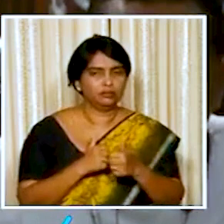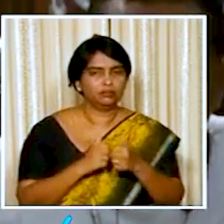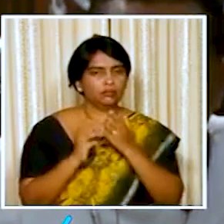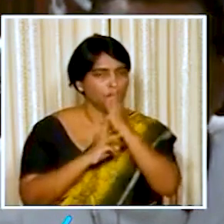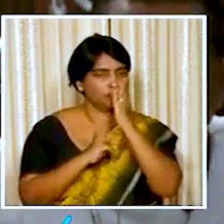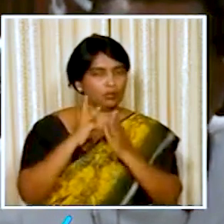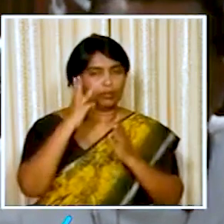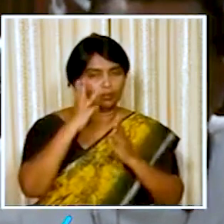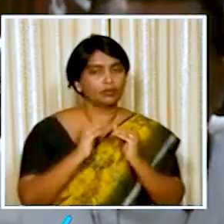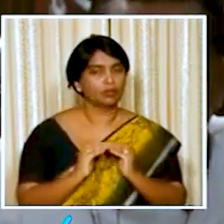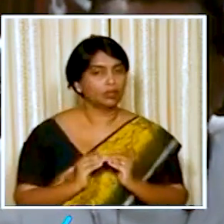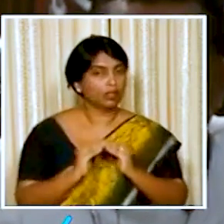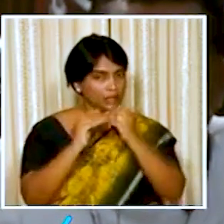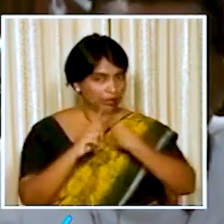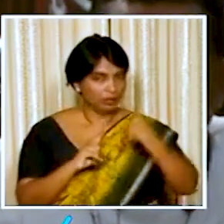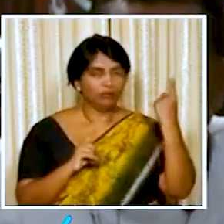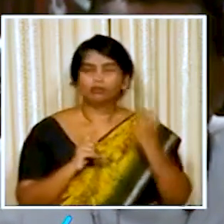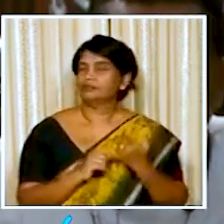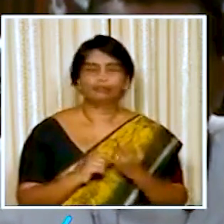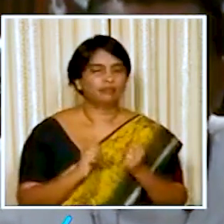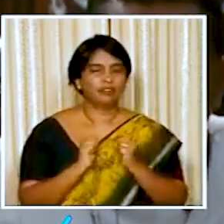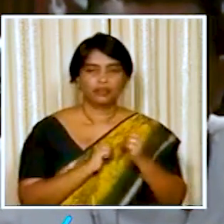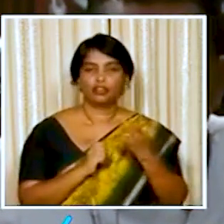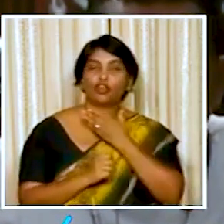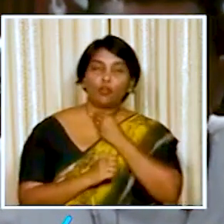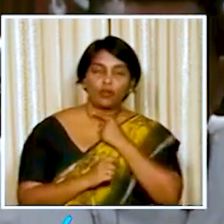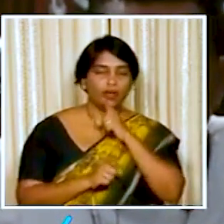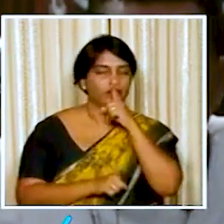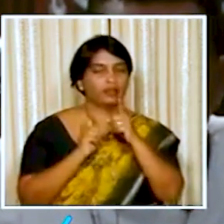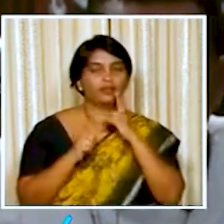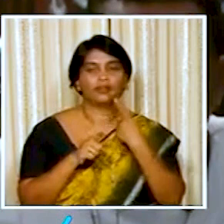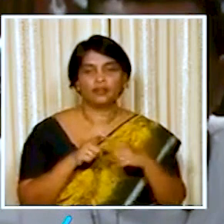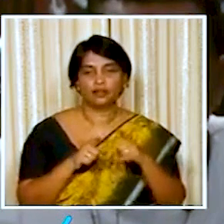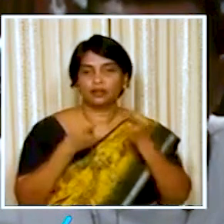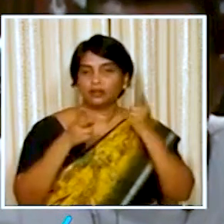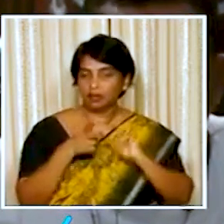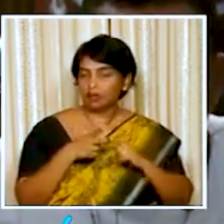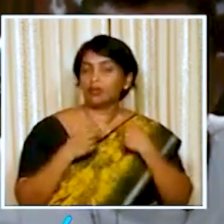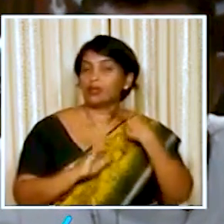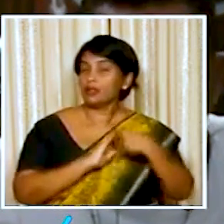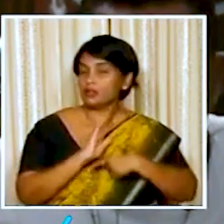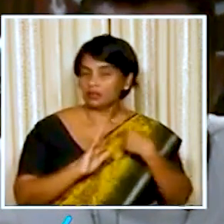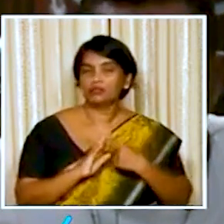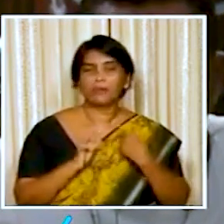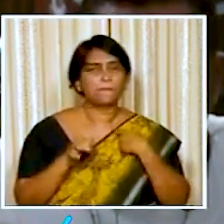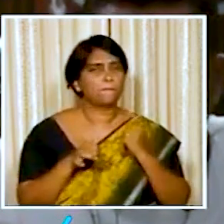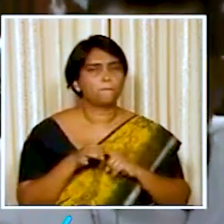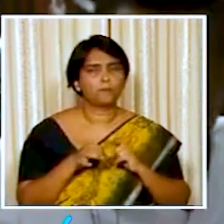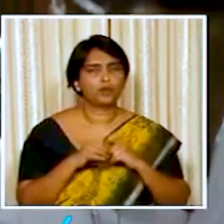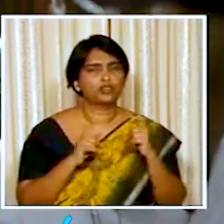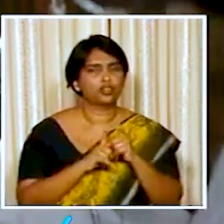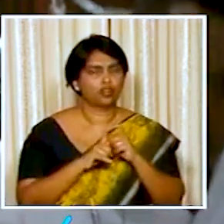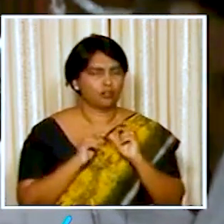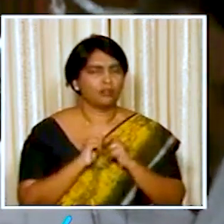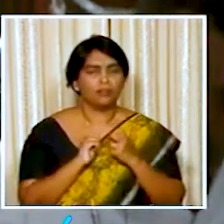තුනේ එකක්වත් දිනු කරගන්න කිසිම දෙයක් කරලා නැහැ බොරුවට කතා කරනවා පමණ ඊළඟට අපේ රටේ මොකද තිබිච්ච ප්‍රශ්නය මේ ඩොලර්